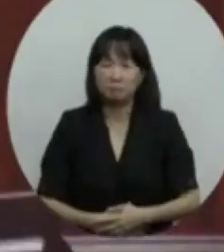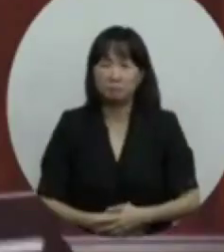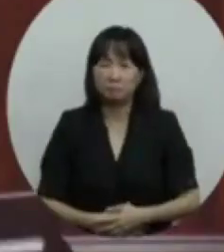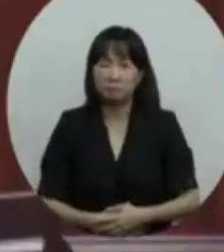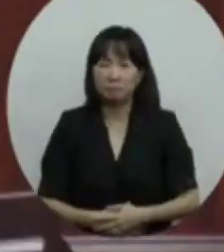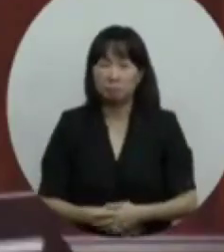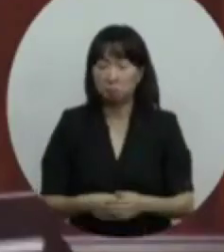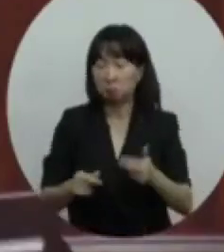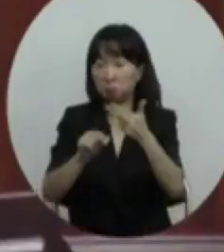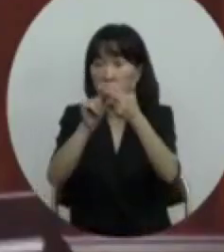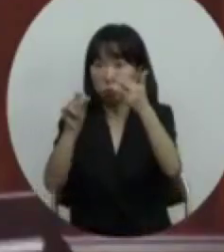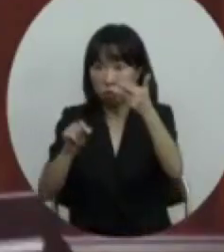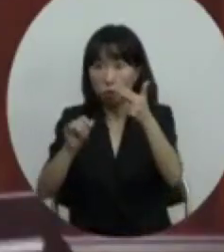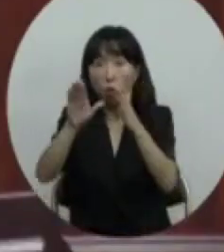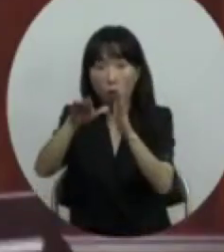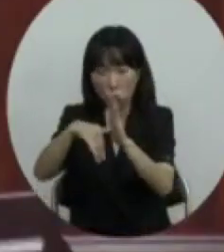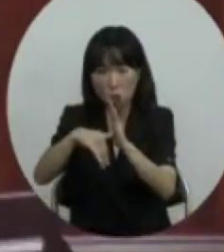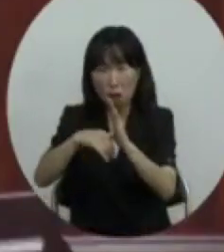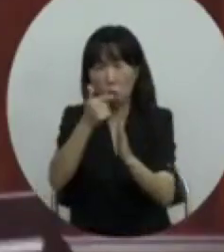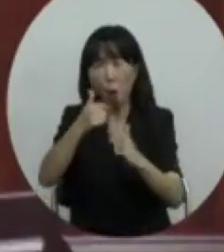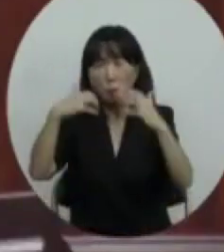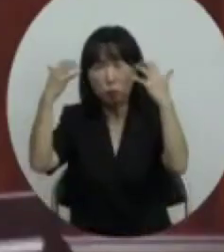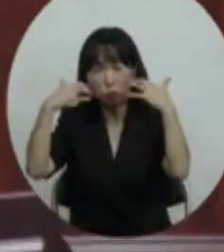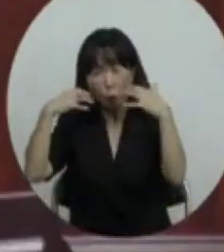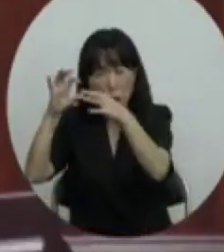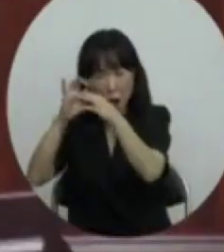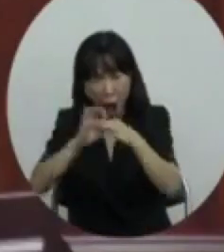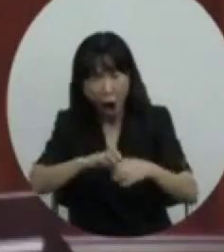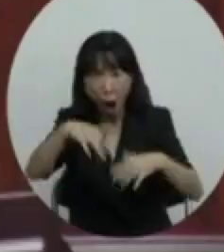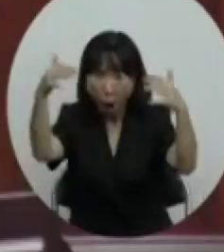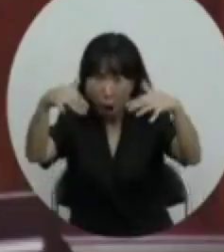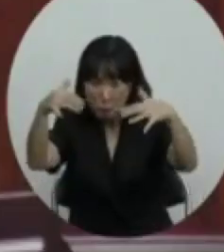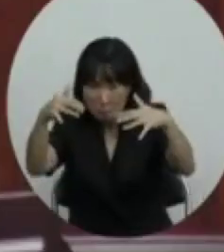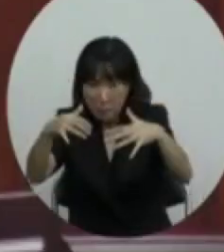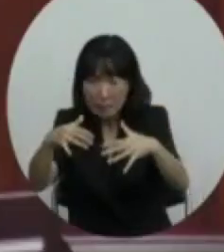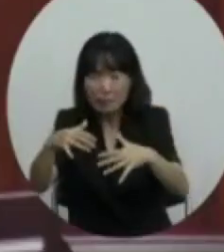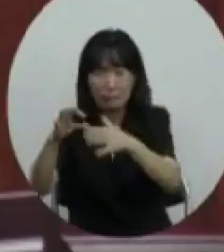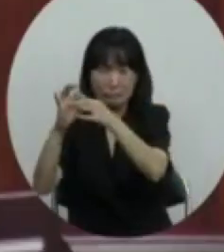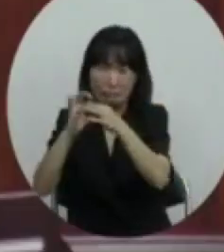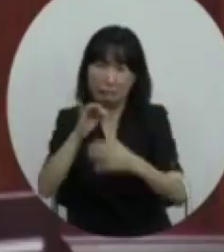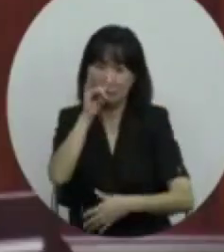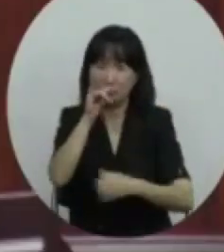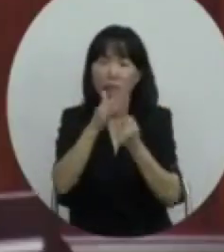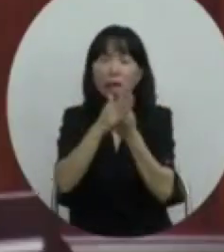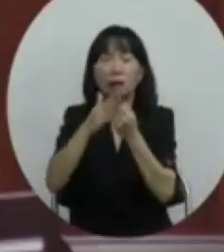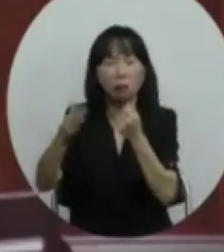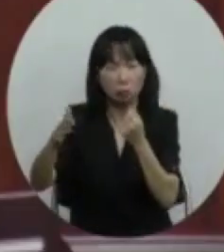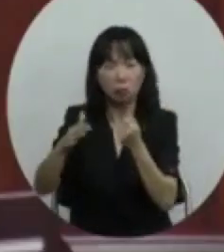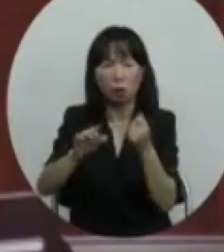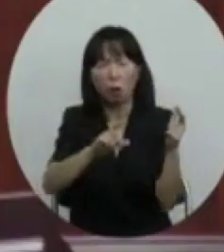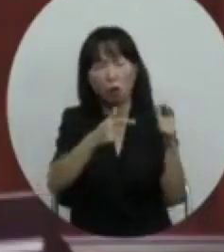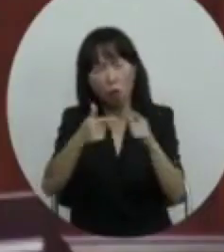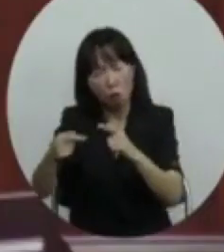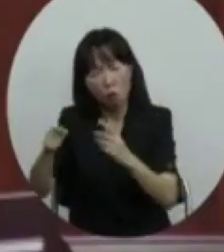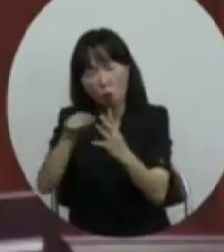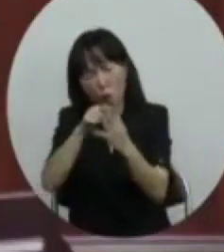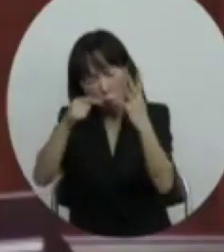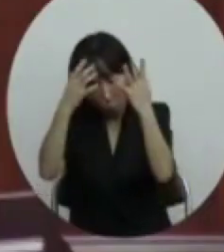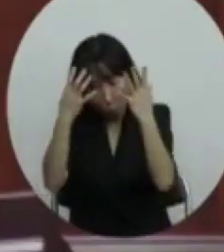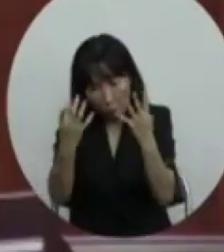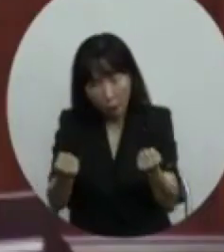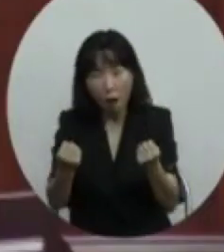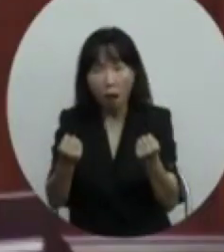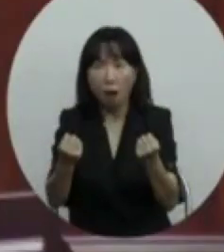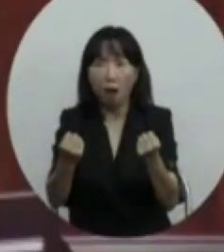지난 7월에는 연이은 폭염과 집중호우로 인한 산업재해가 전국적으로 발생함에